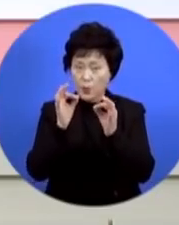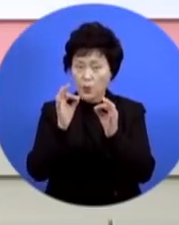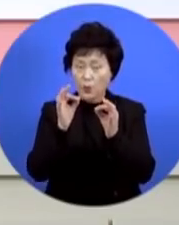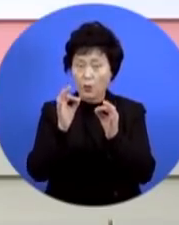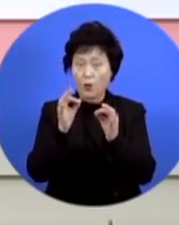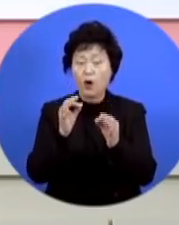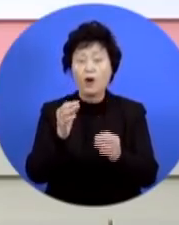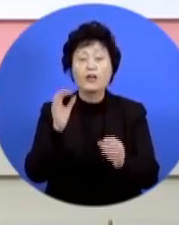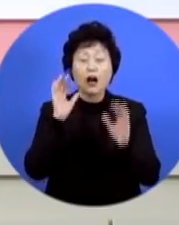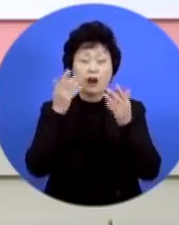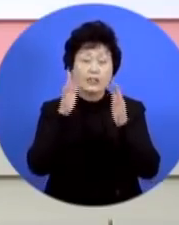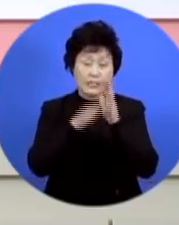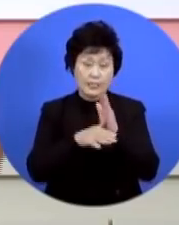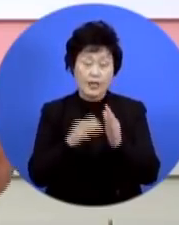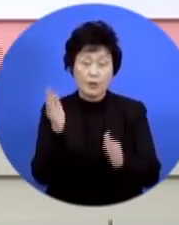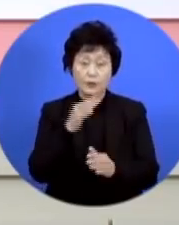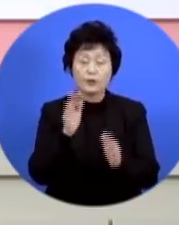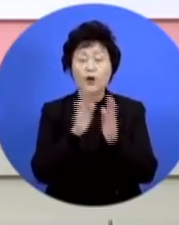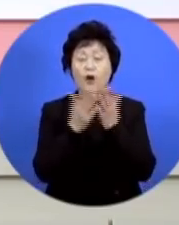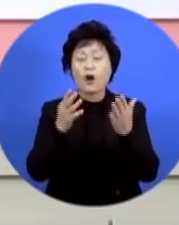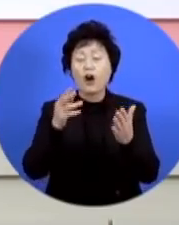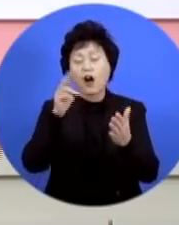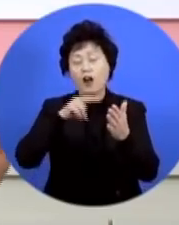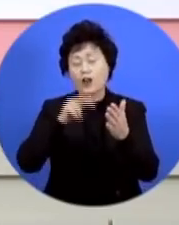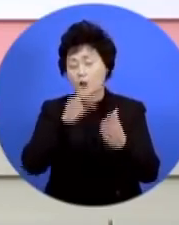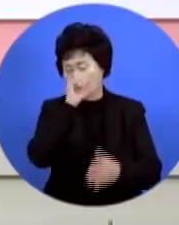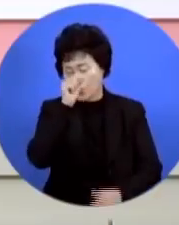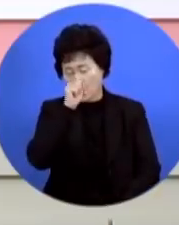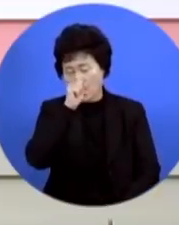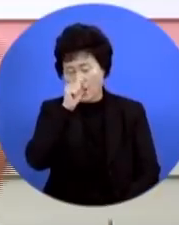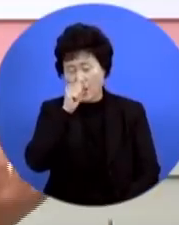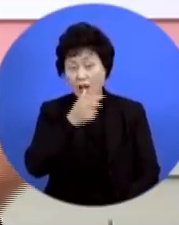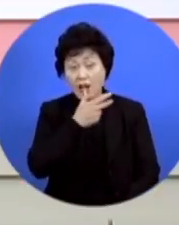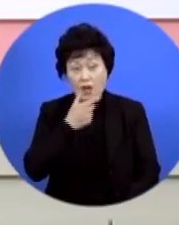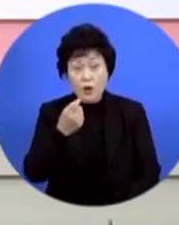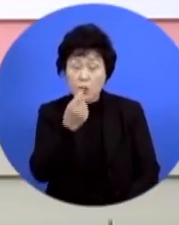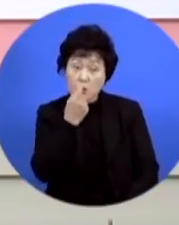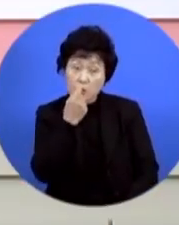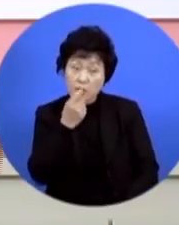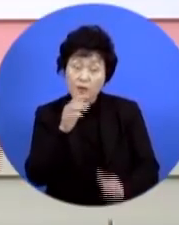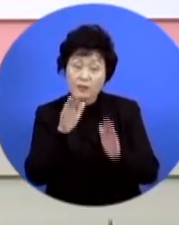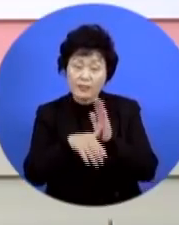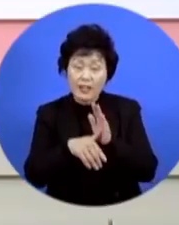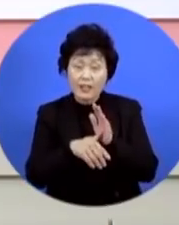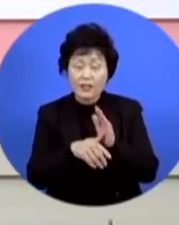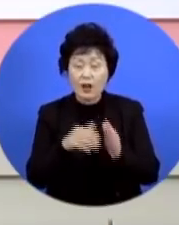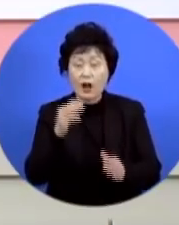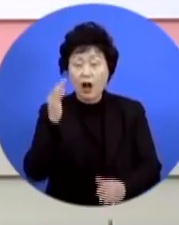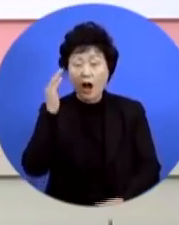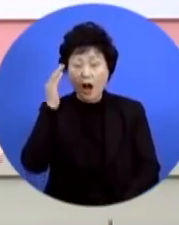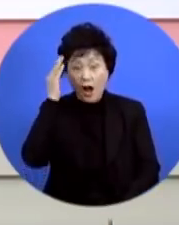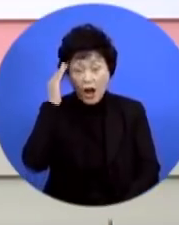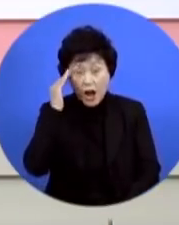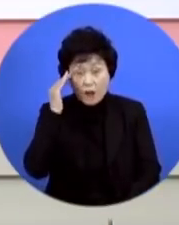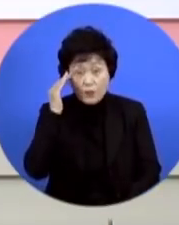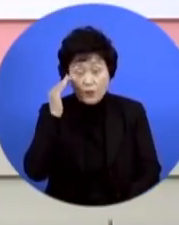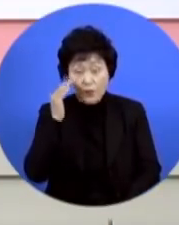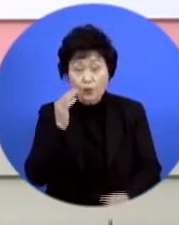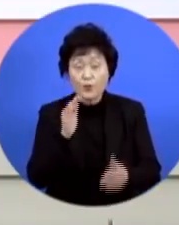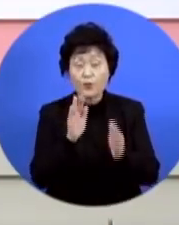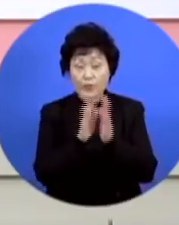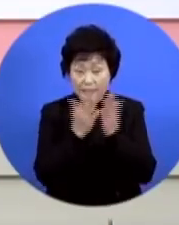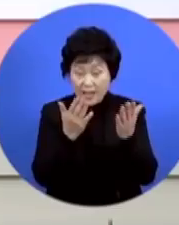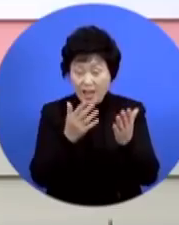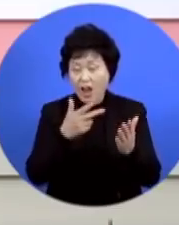책 읽는 거 좋아해가지고 그래서 미국 가서도 영어 배우면서 꾸짐없이 한국 책과 영어 책을 왔다 갔다 하는 게 제가 취미 생활. 아